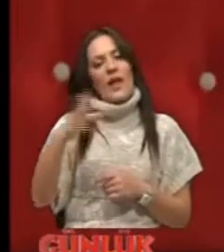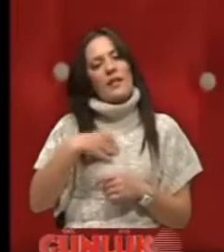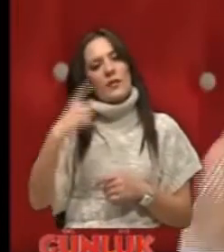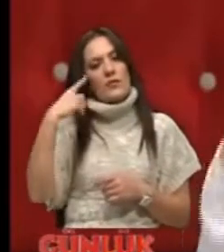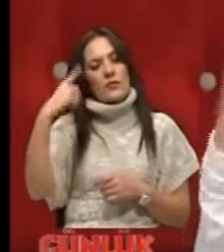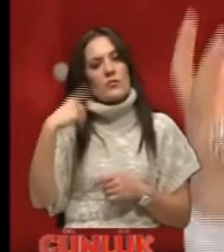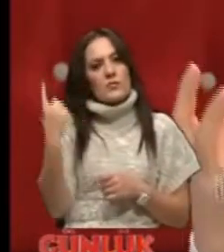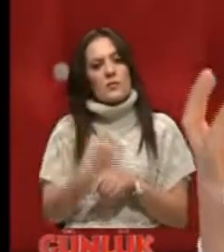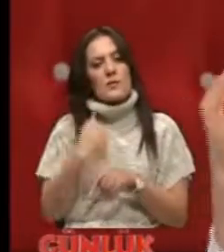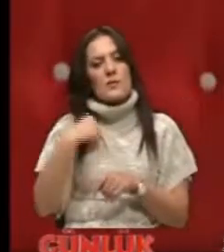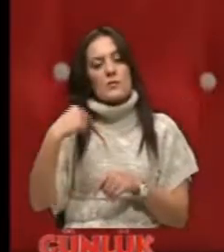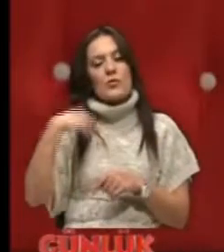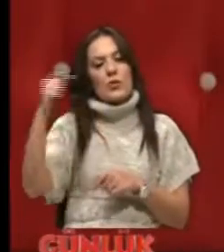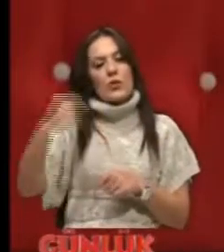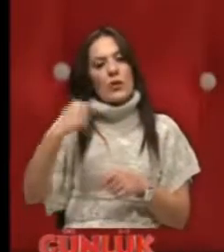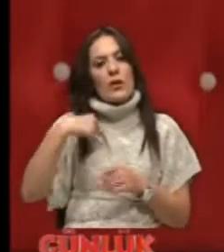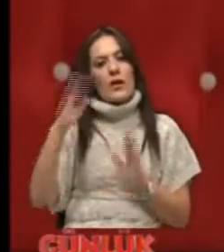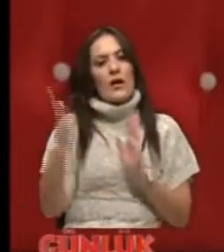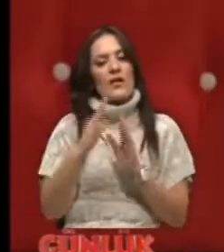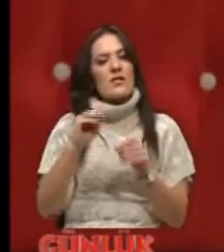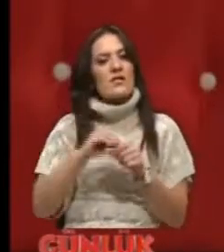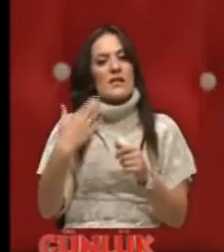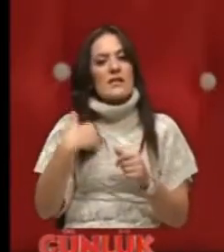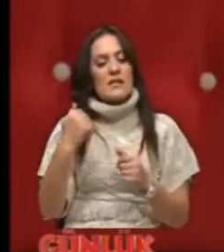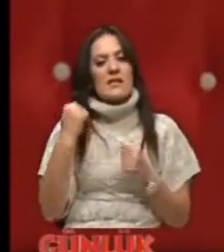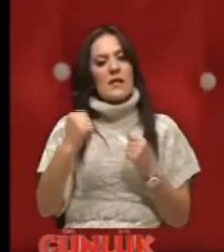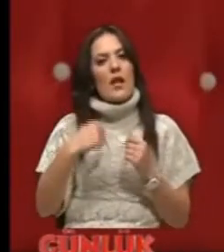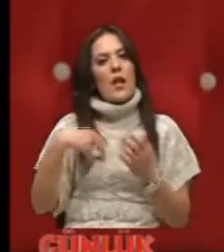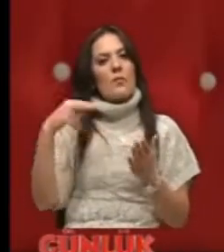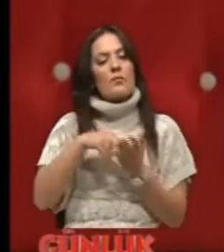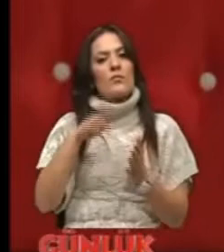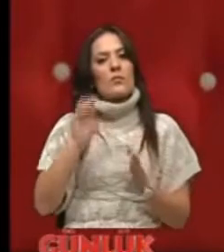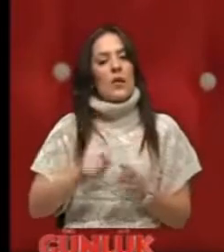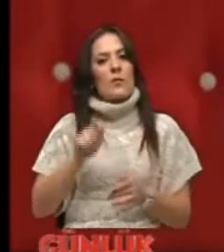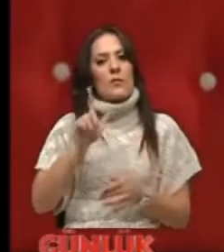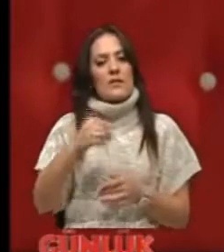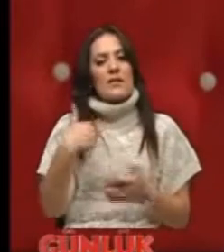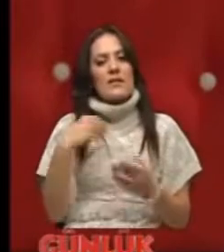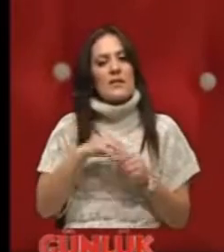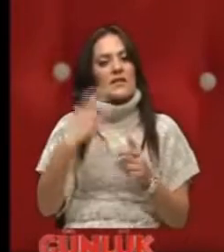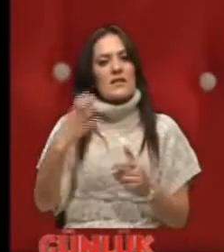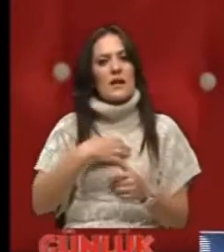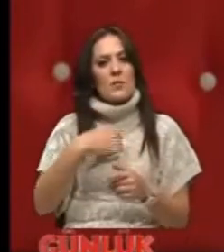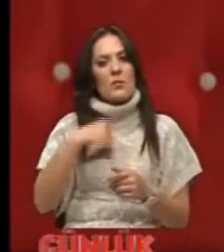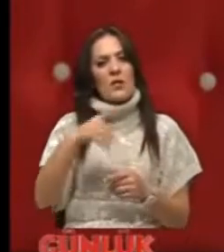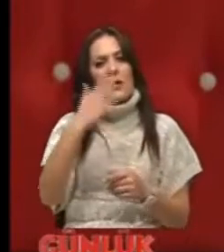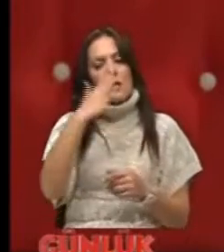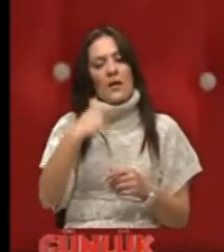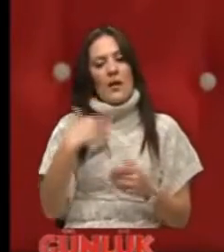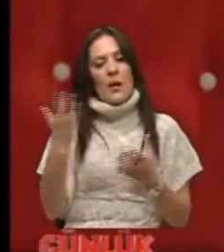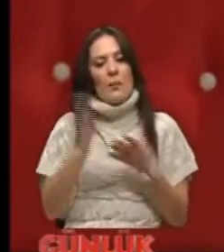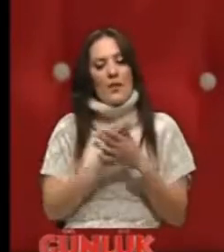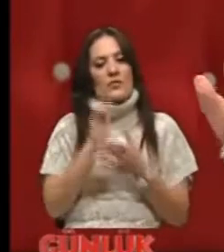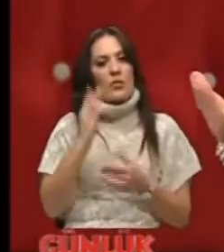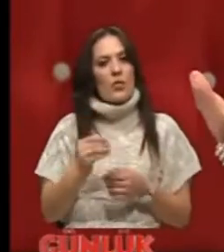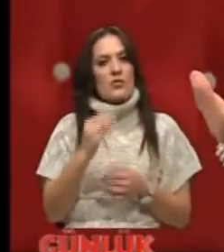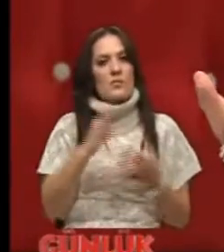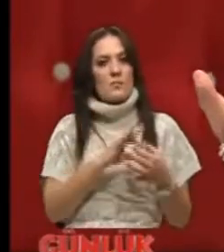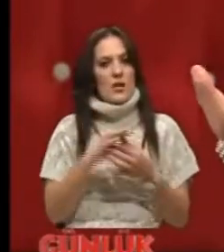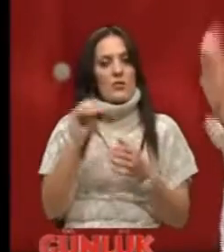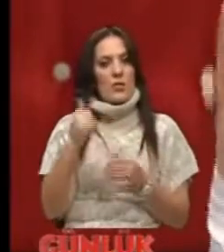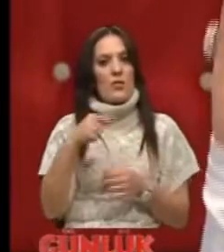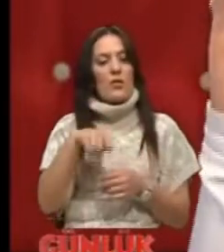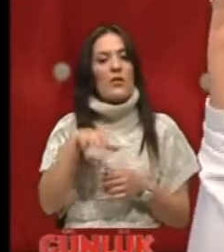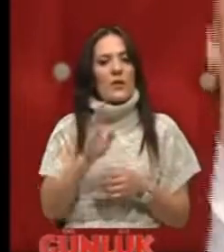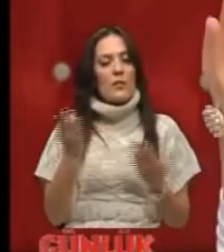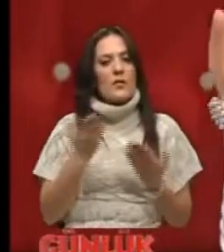Biz bu uyaranlara karşı nasıl sağlam duracağız? Nasıl kendimizle, hani bu klasik tabir, barışık olacağız meselesi önemli.